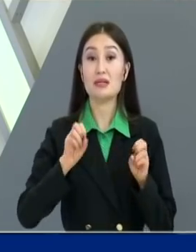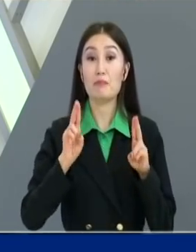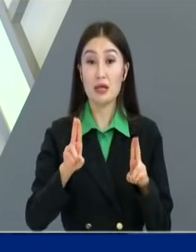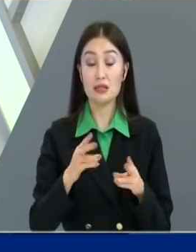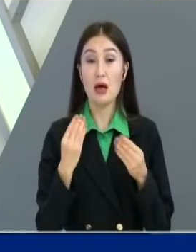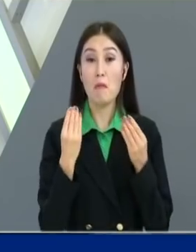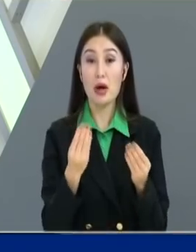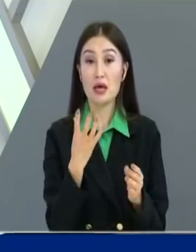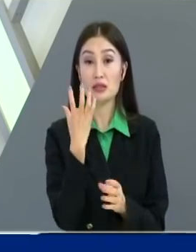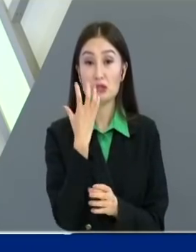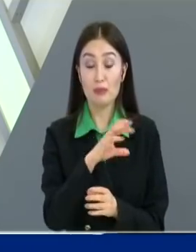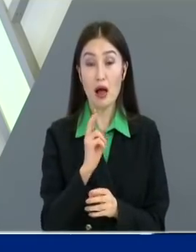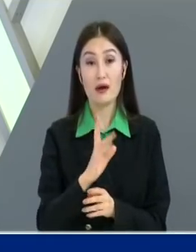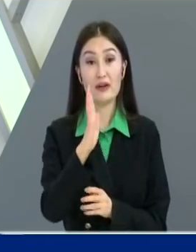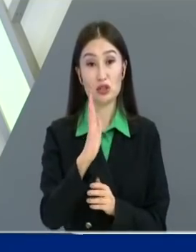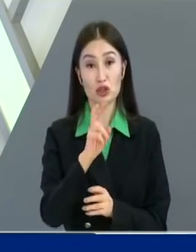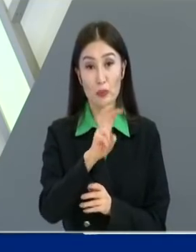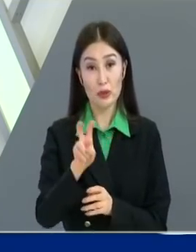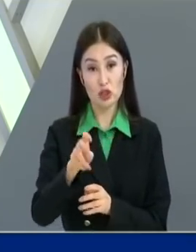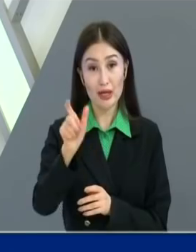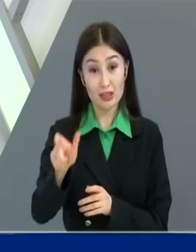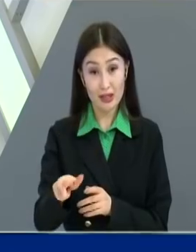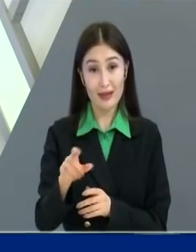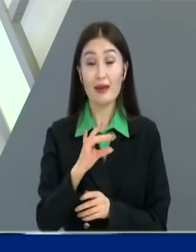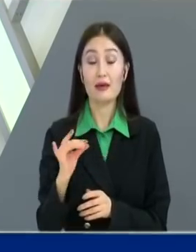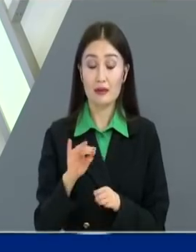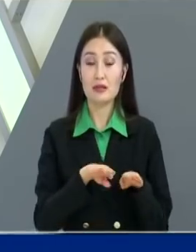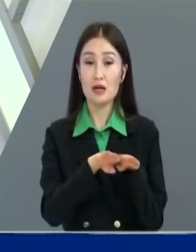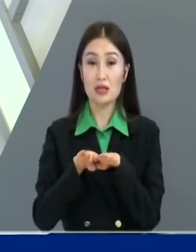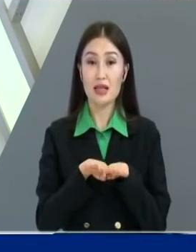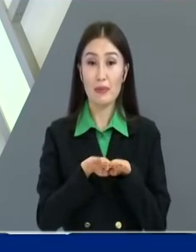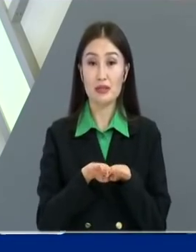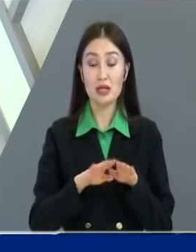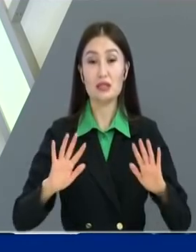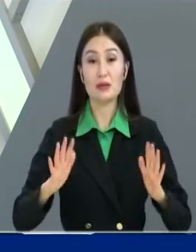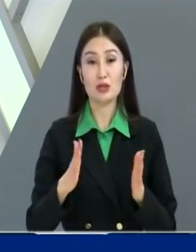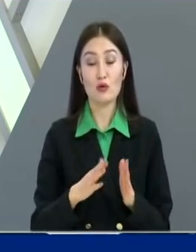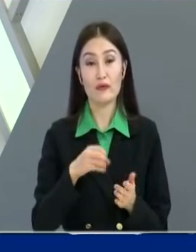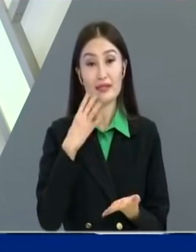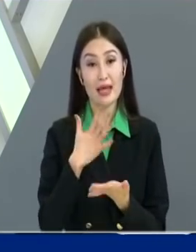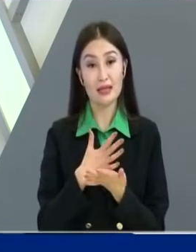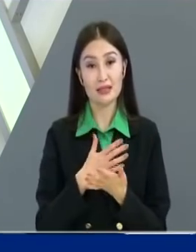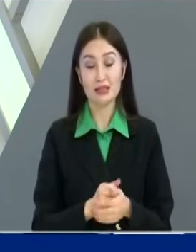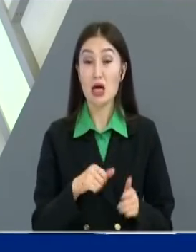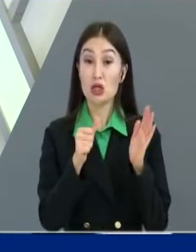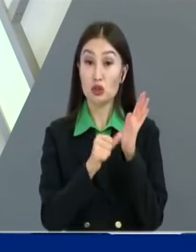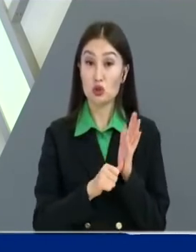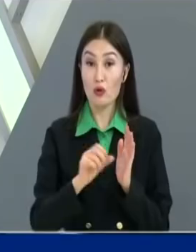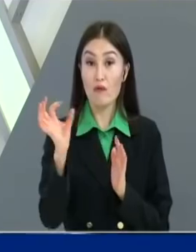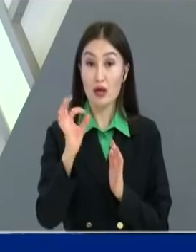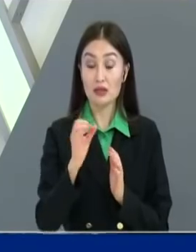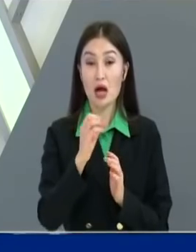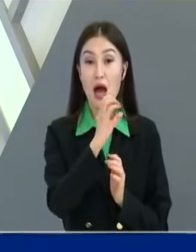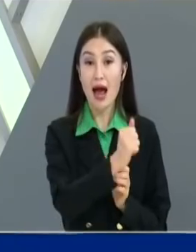подачи тепла в квартиры бишкекчан, ну и, конечно же, стабилизации обстановки столицы. Напомним, 6 октября